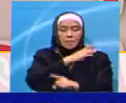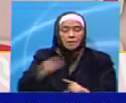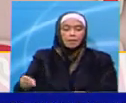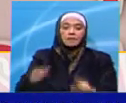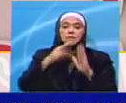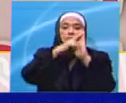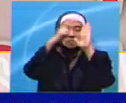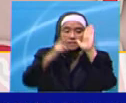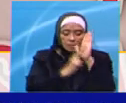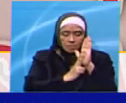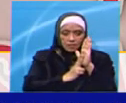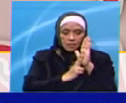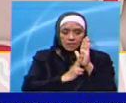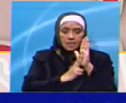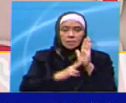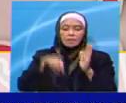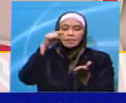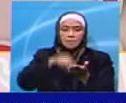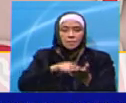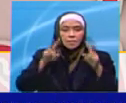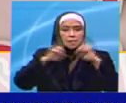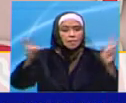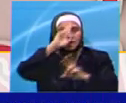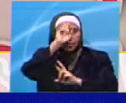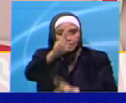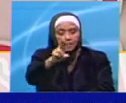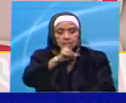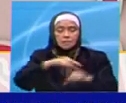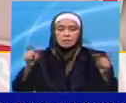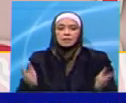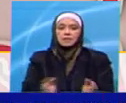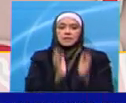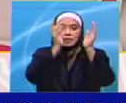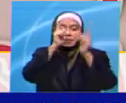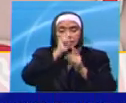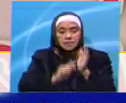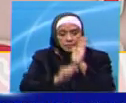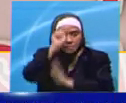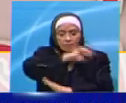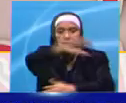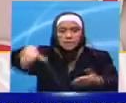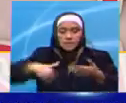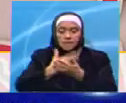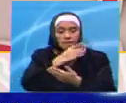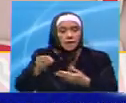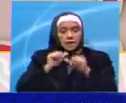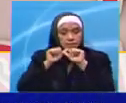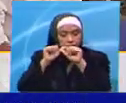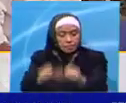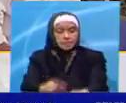dihormati, disanjung tinggi oleh kita semua dan akan terus dipertahankan oleh kerajaan